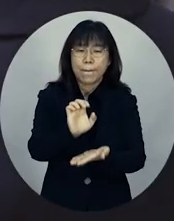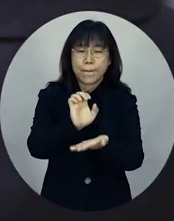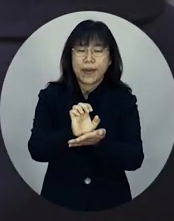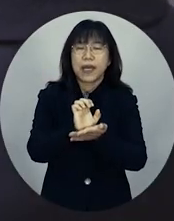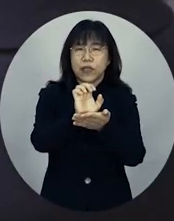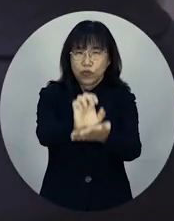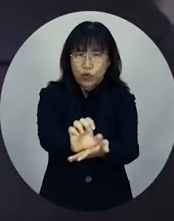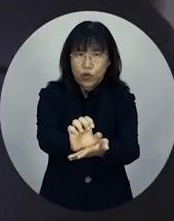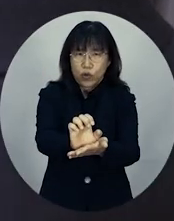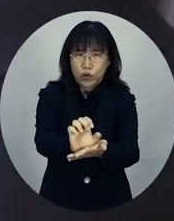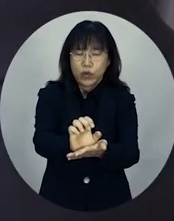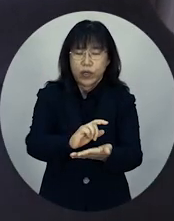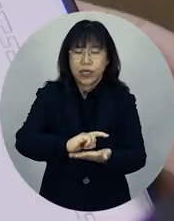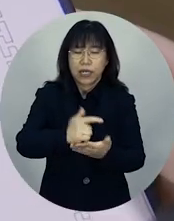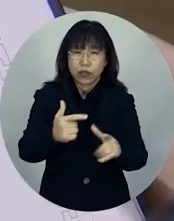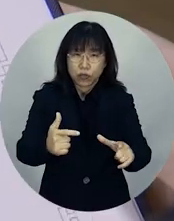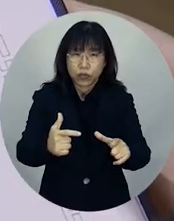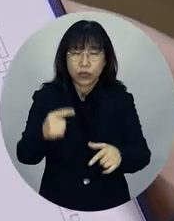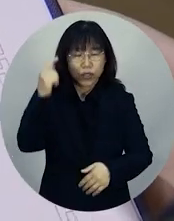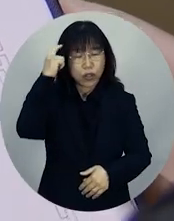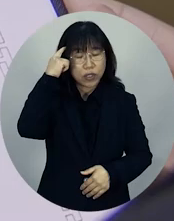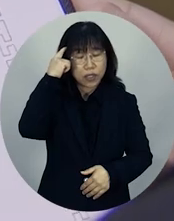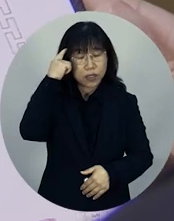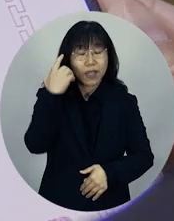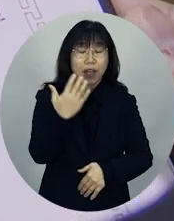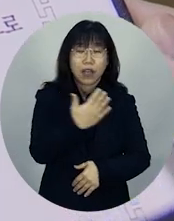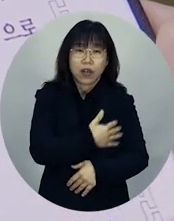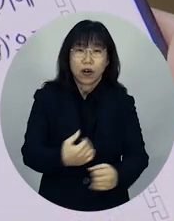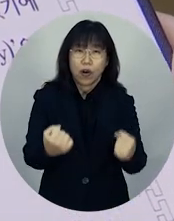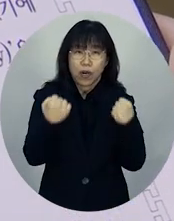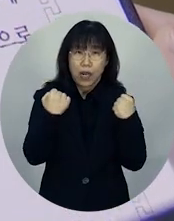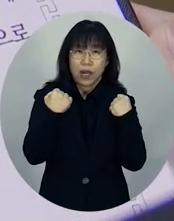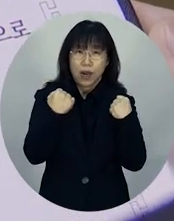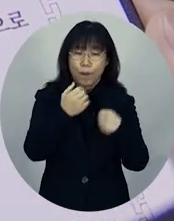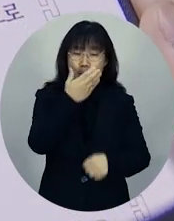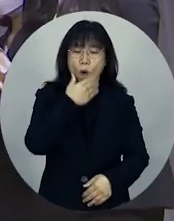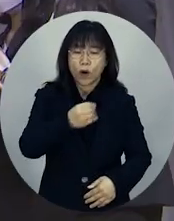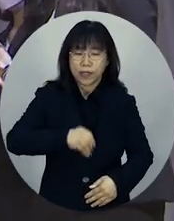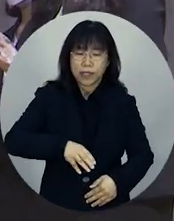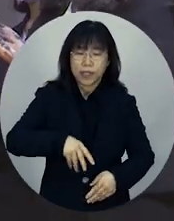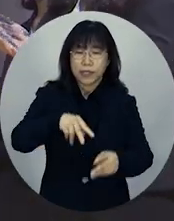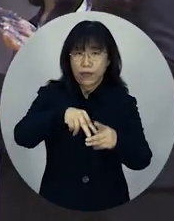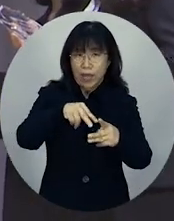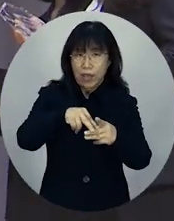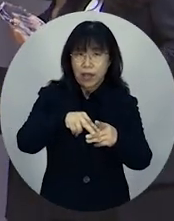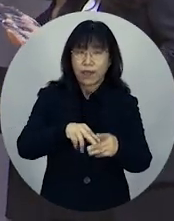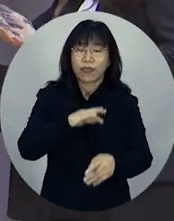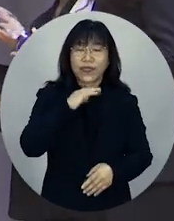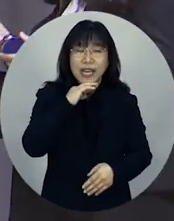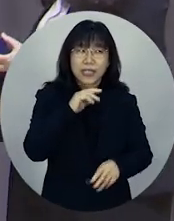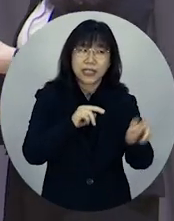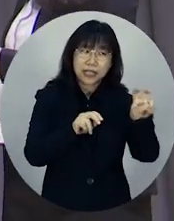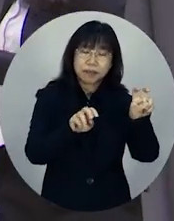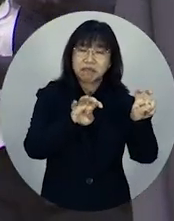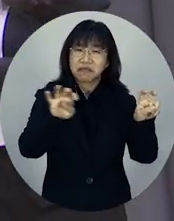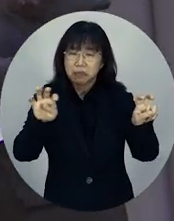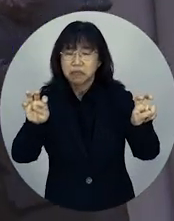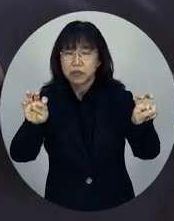2040 직장인 스마일 프로젝트는 강서구 정신건강복지센터를 중심으로 2040 세대